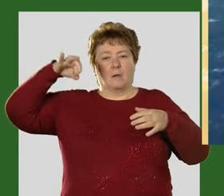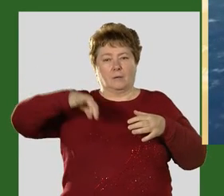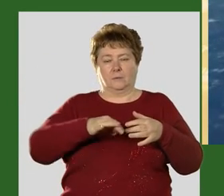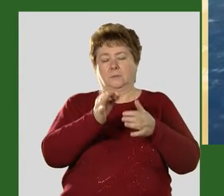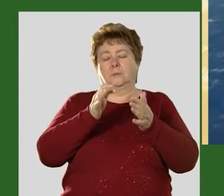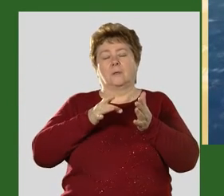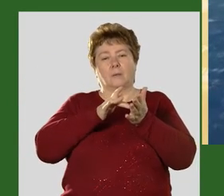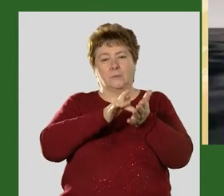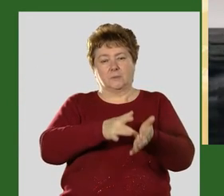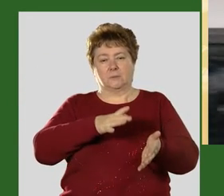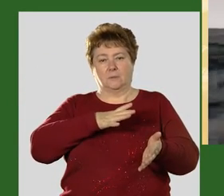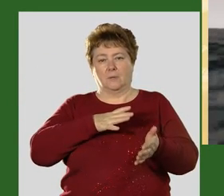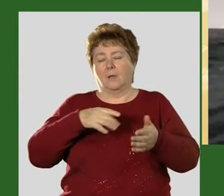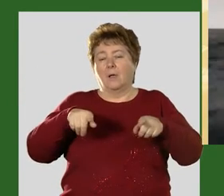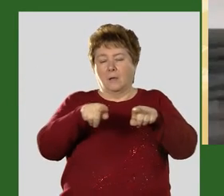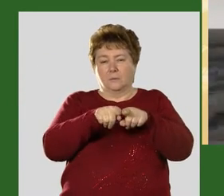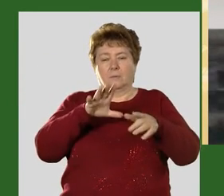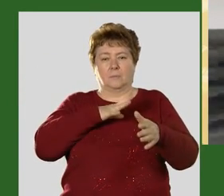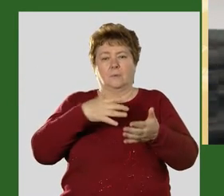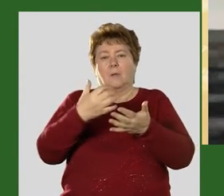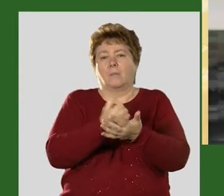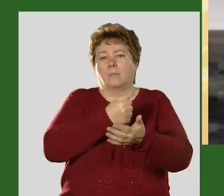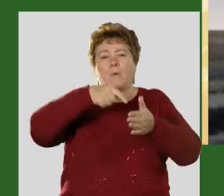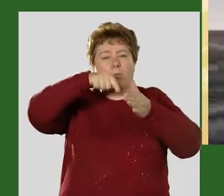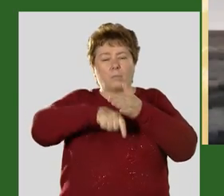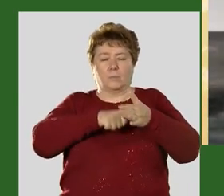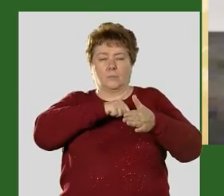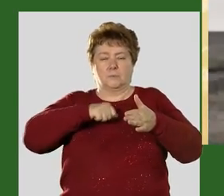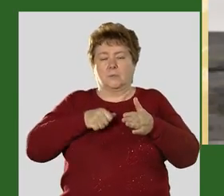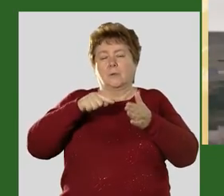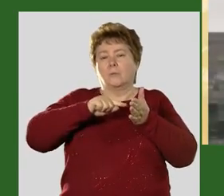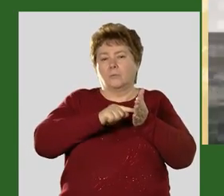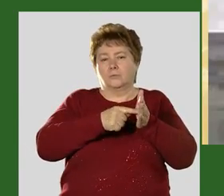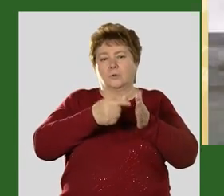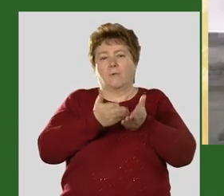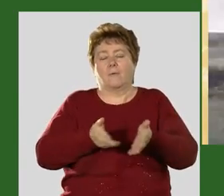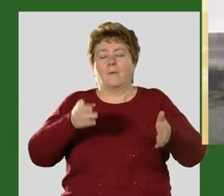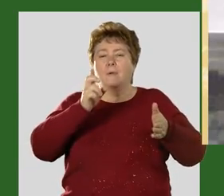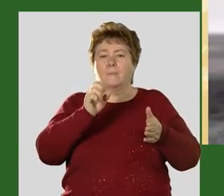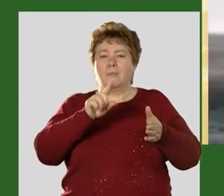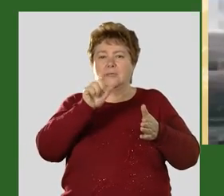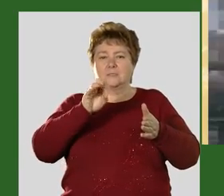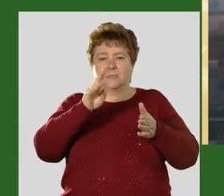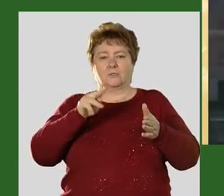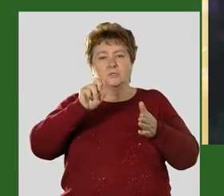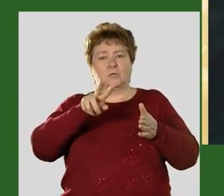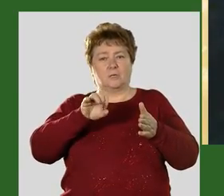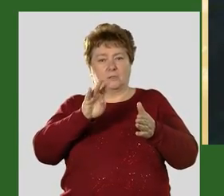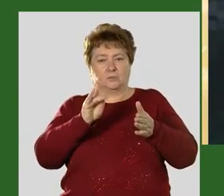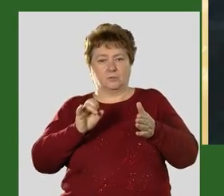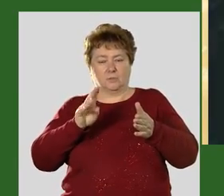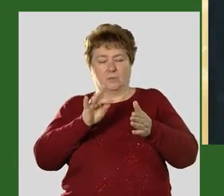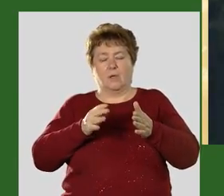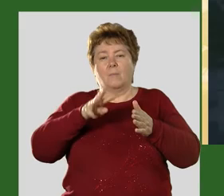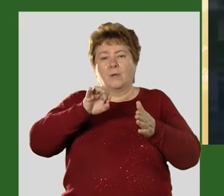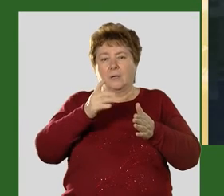океанографической экспедиции. Тогда же и была обнаружена самая глубокая точка впадины – бездна Челленджера.